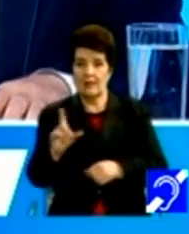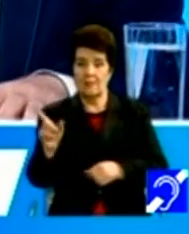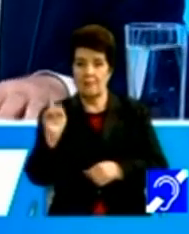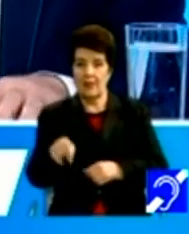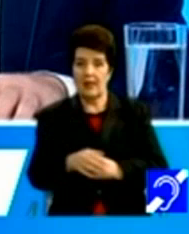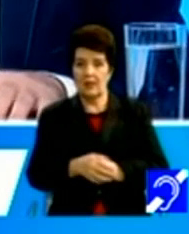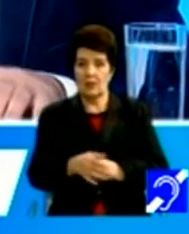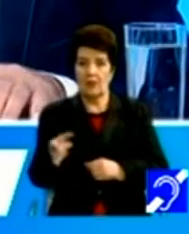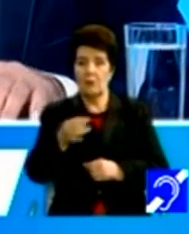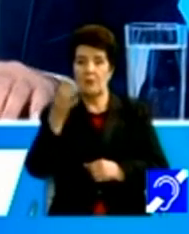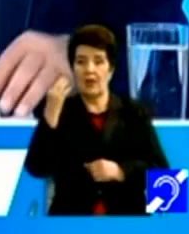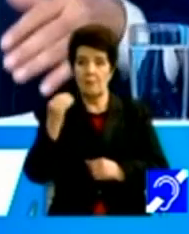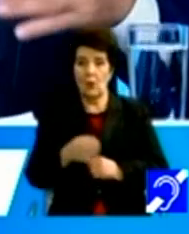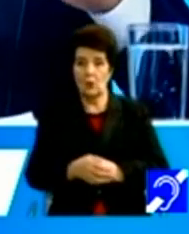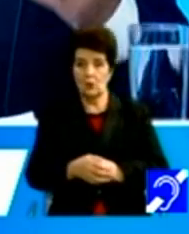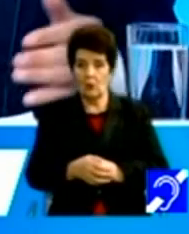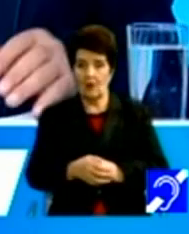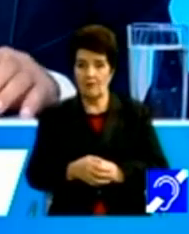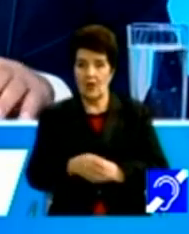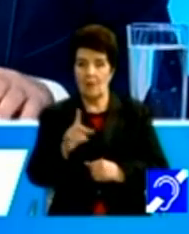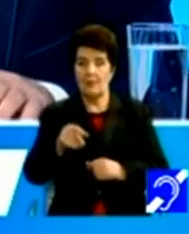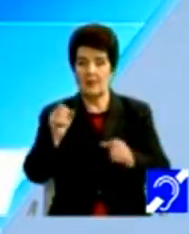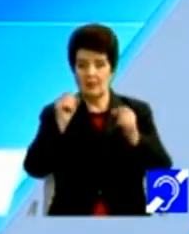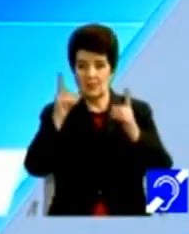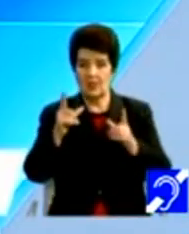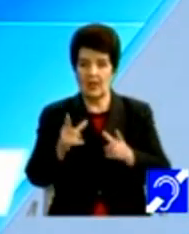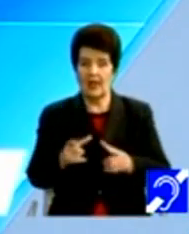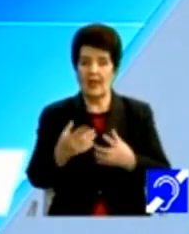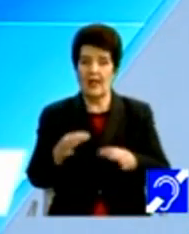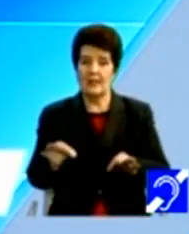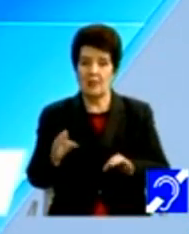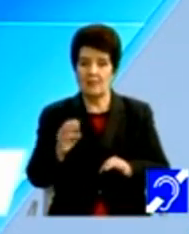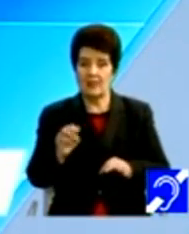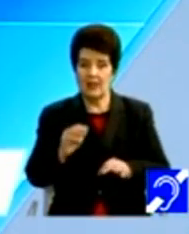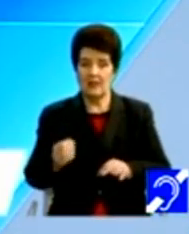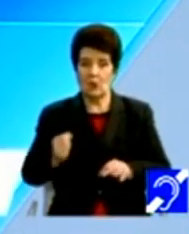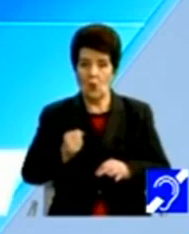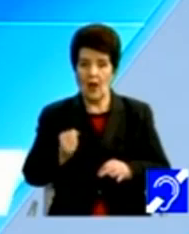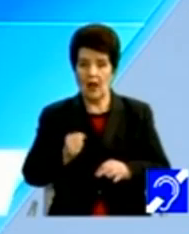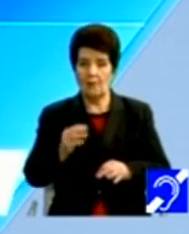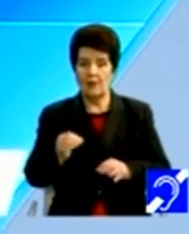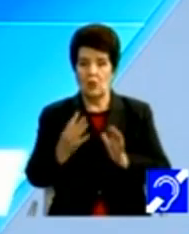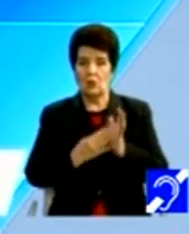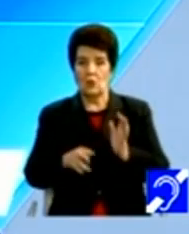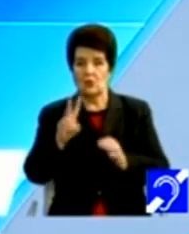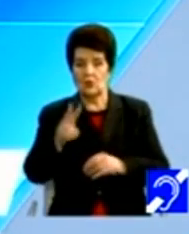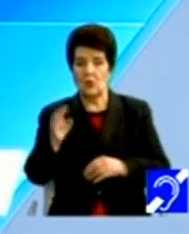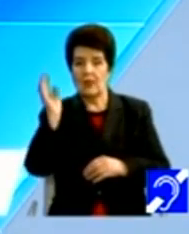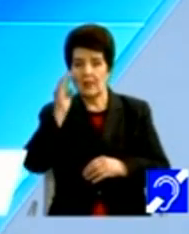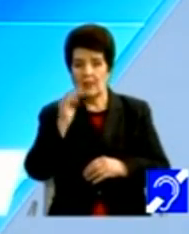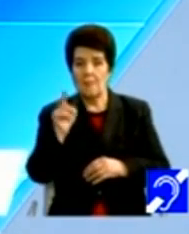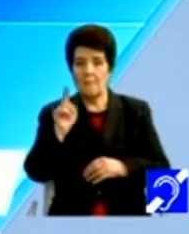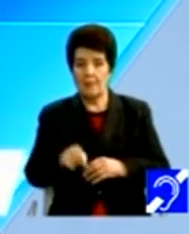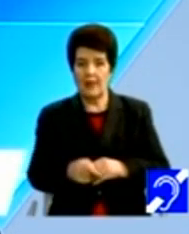pentru Republica Moldova, pentru trezirea la demnitate. Eu sunt cel care cu arma în mână, în 92, am luptat în Transnistria